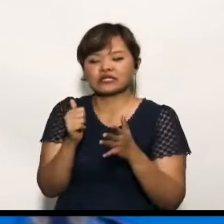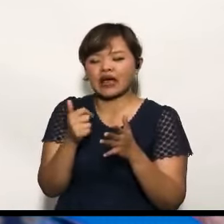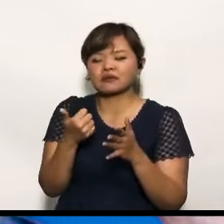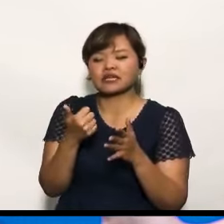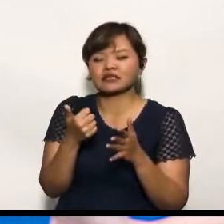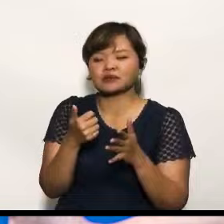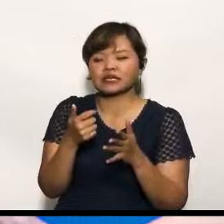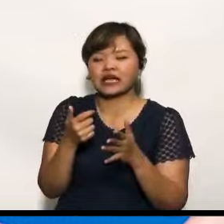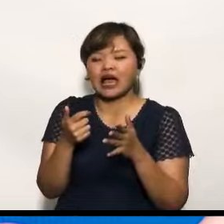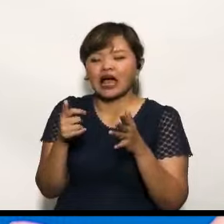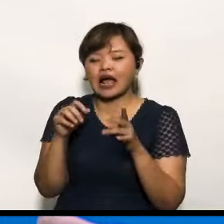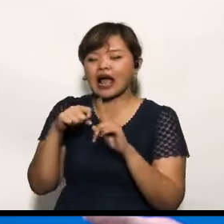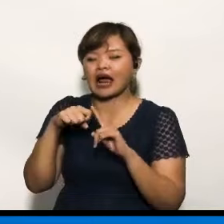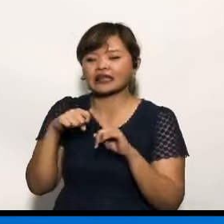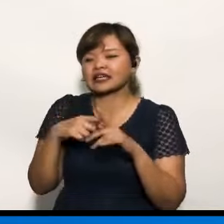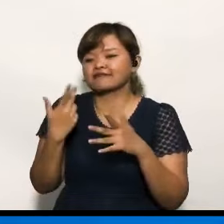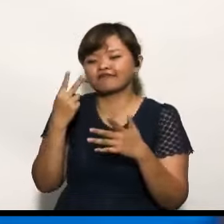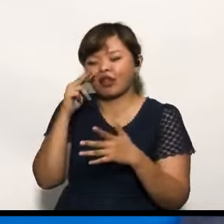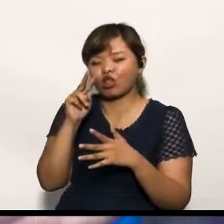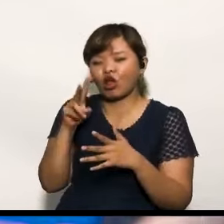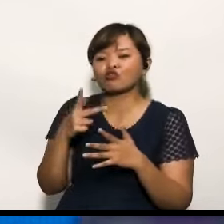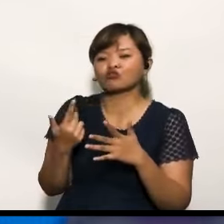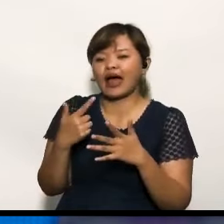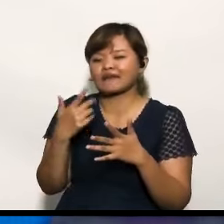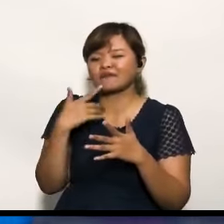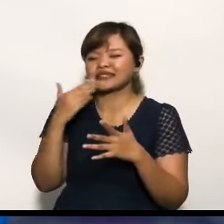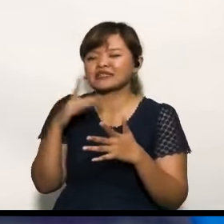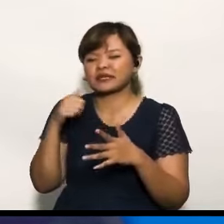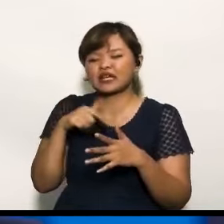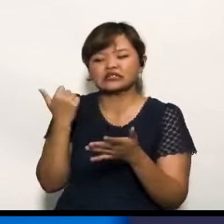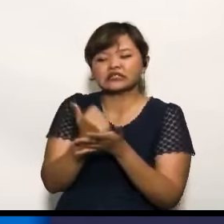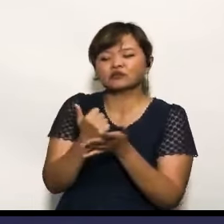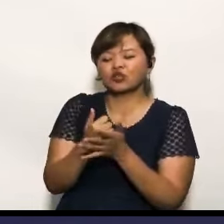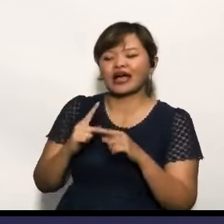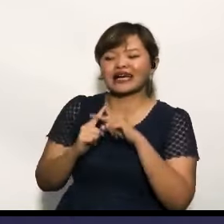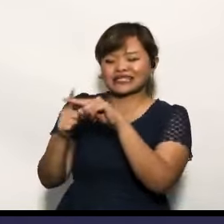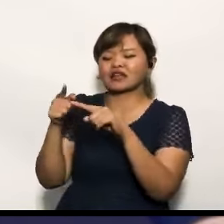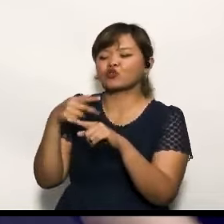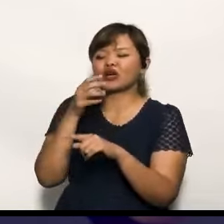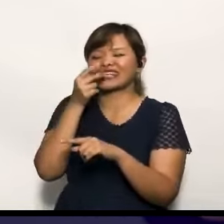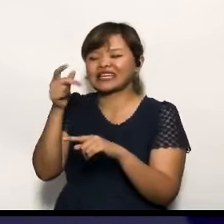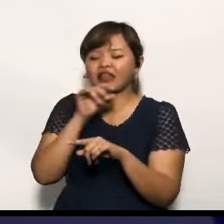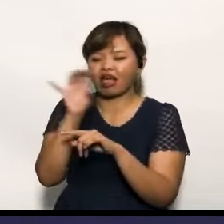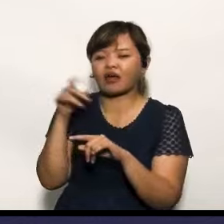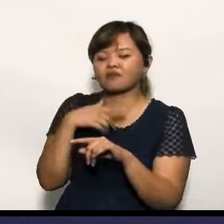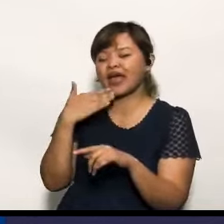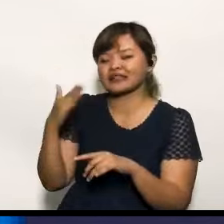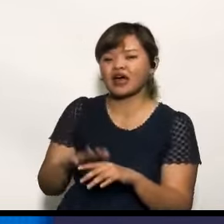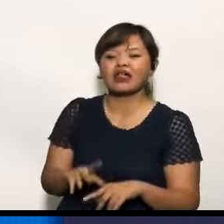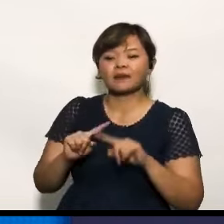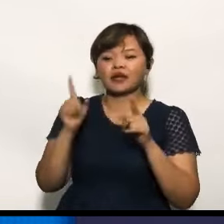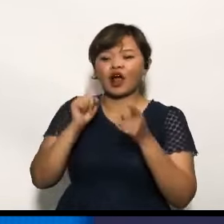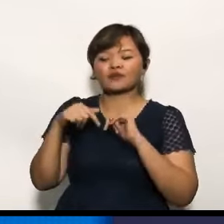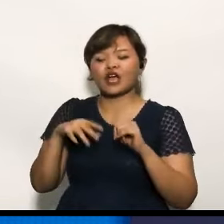Gereja dikritik ya begitu aja. Kekristenan dikritik juga udah biasa. But saudara tahu kalau saudara jadi orang yang